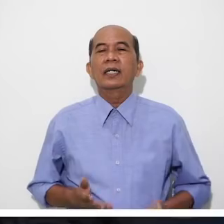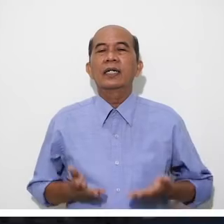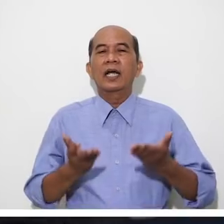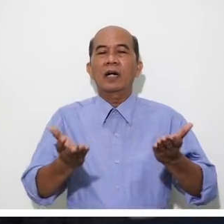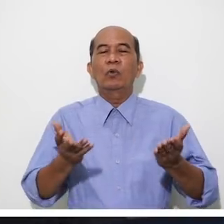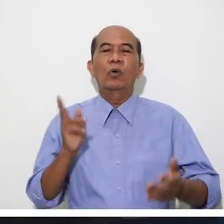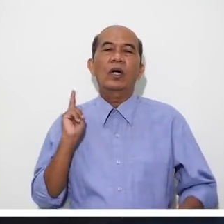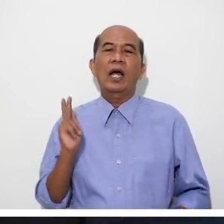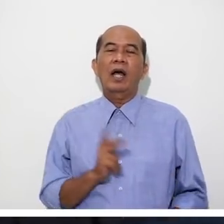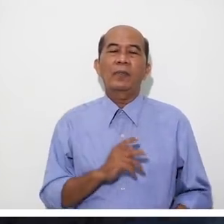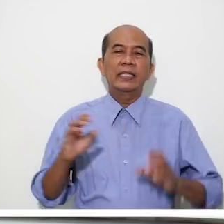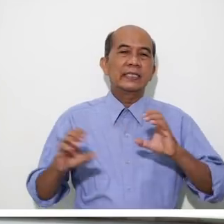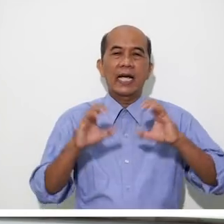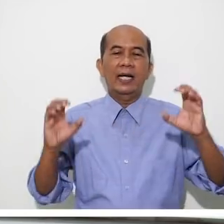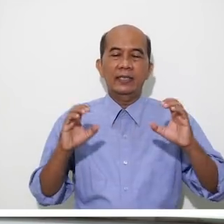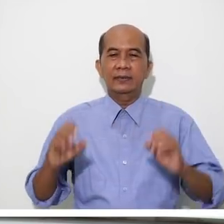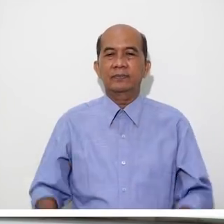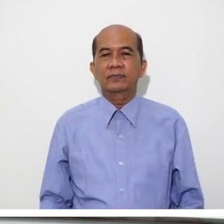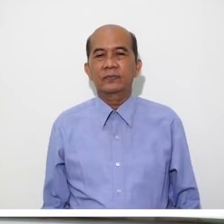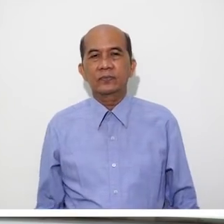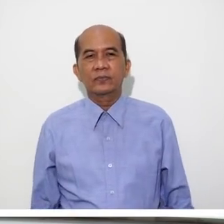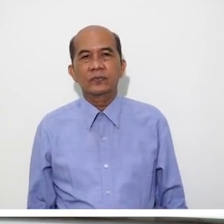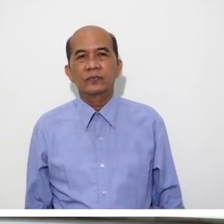cari, kami ingin turut maksud-Mu.